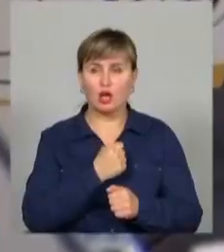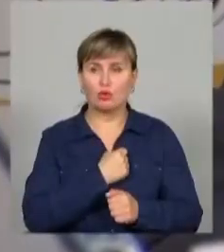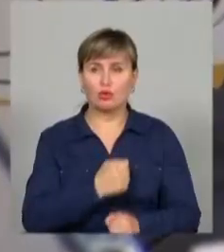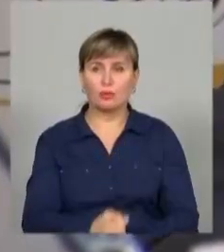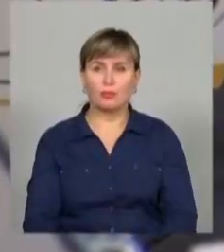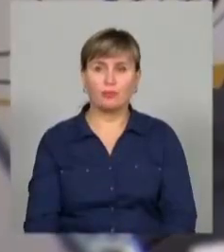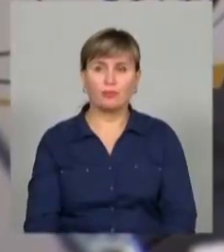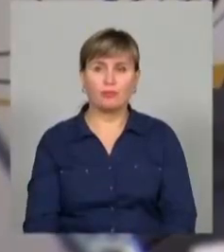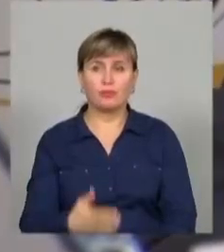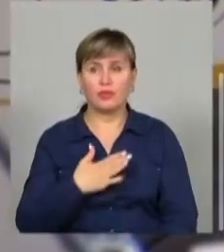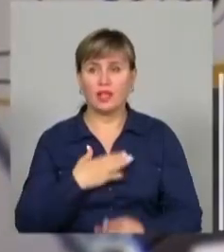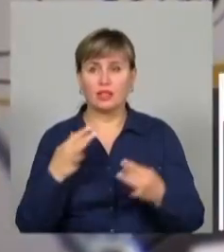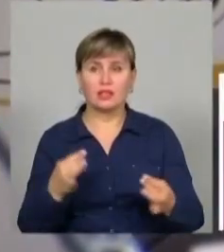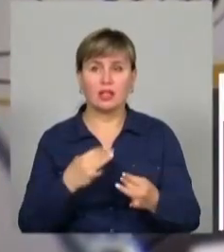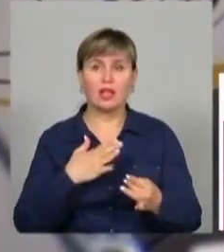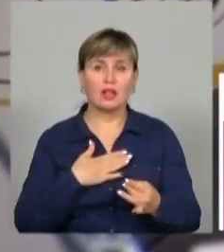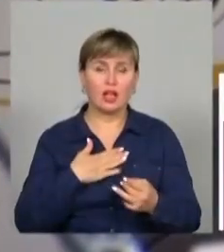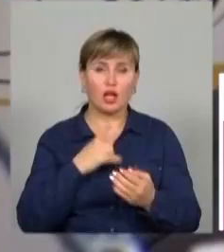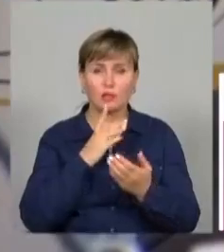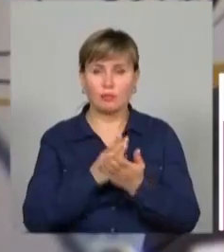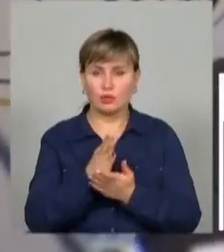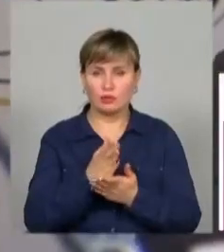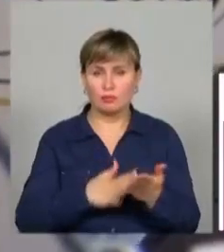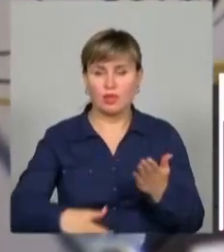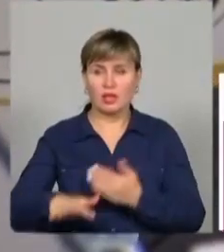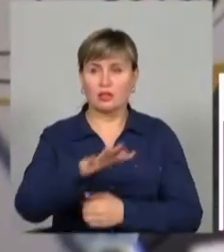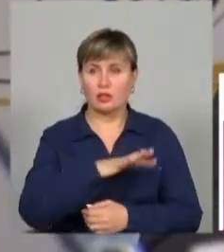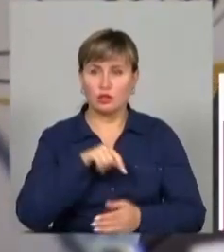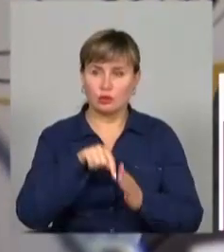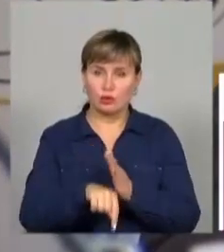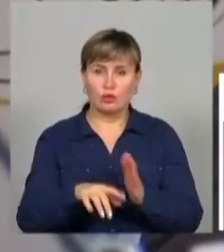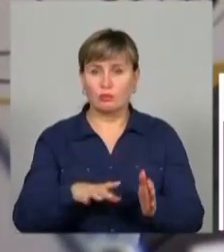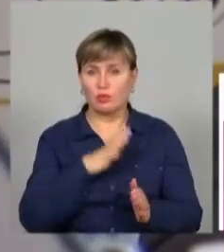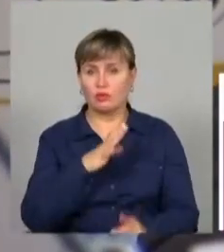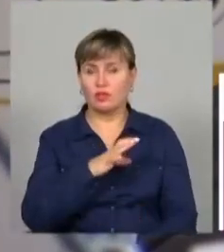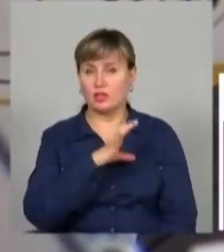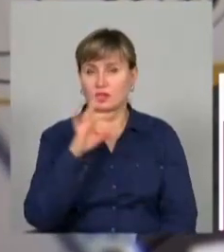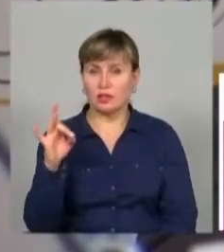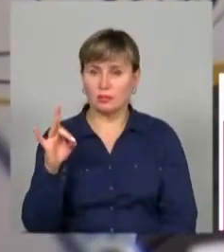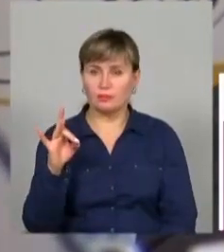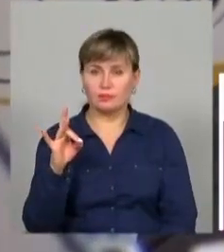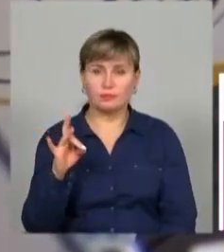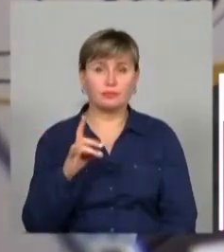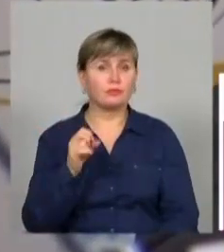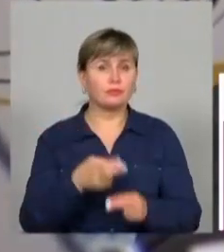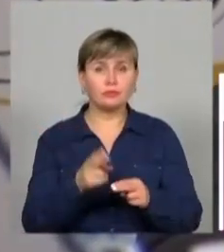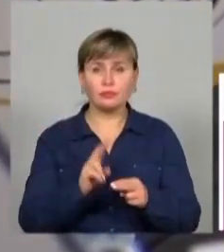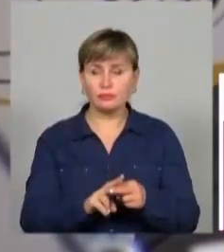Нас, конечно, особо интересует наше геополитическое пространство, бывшее пространство бывшего Советского Союза, на